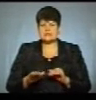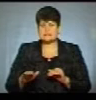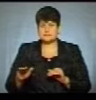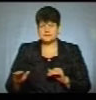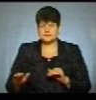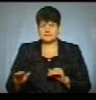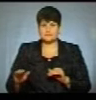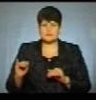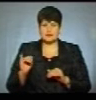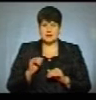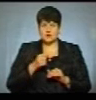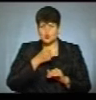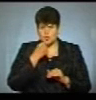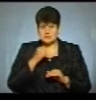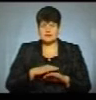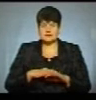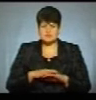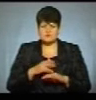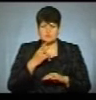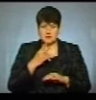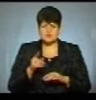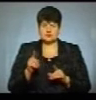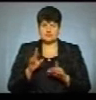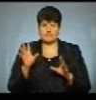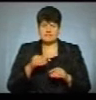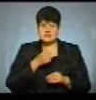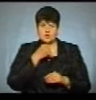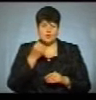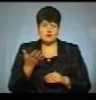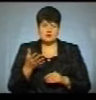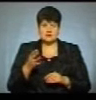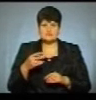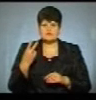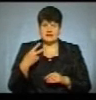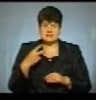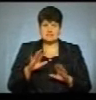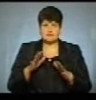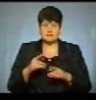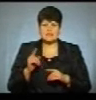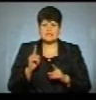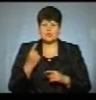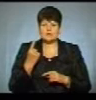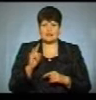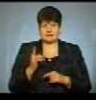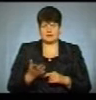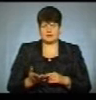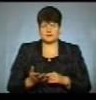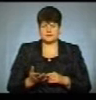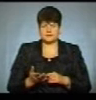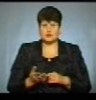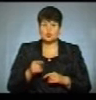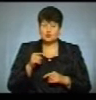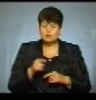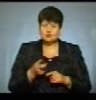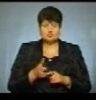І доросле населення, бачите, що зараз всі дорослі, зараз 20 випадків лише одна дитина. Тому